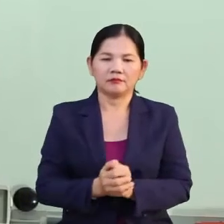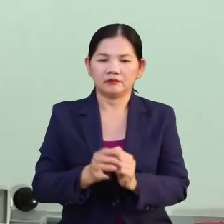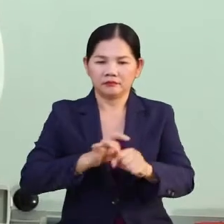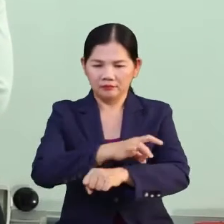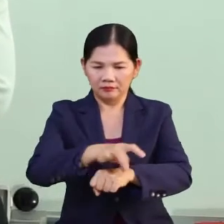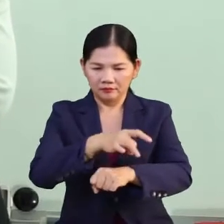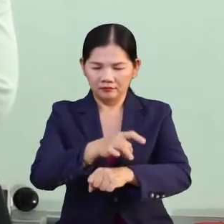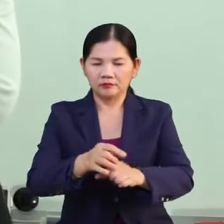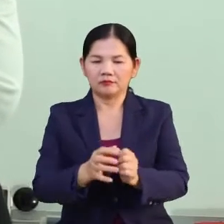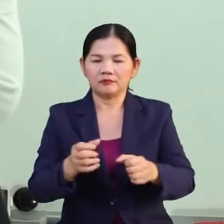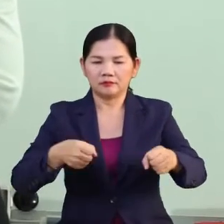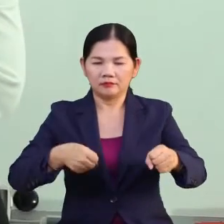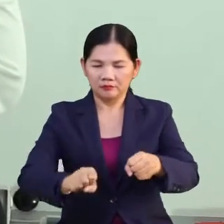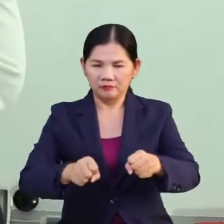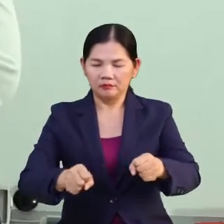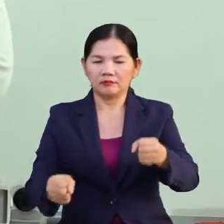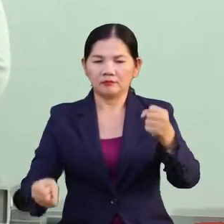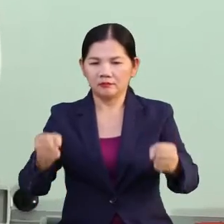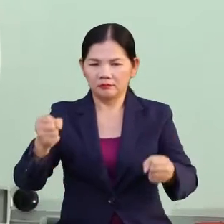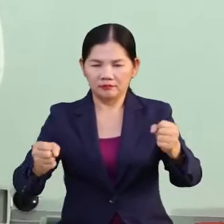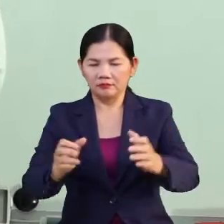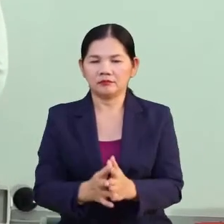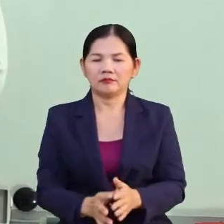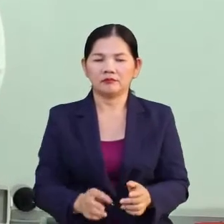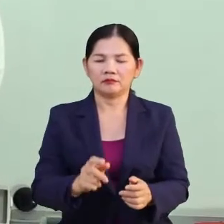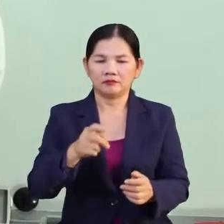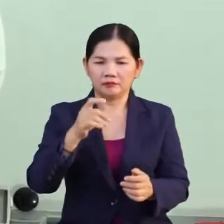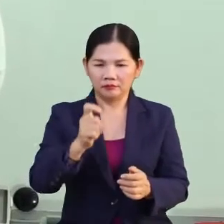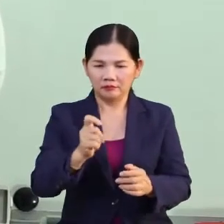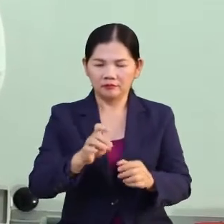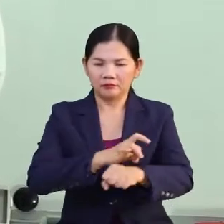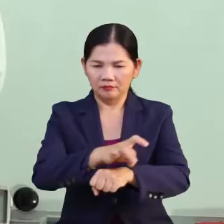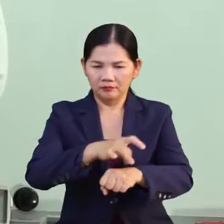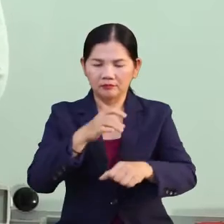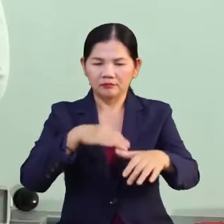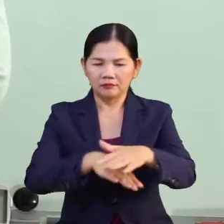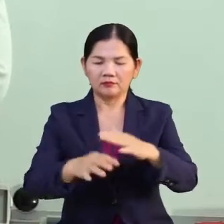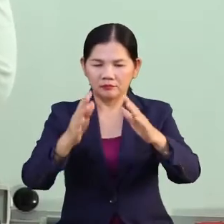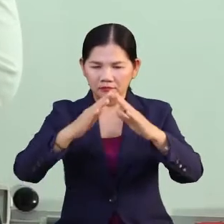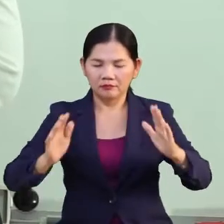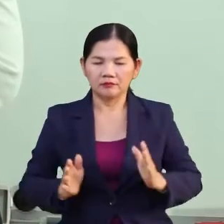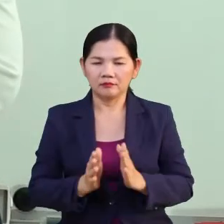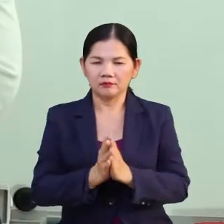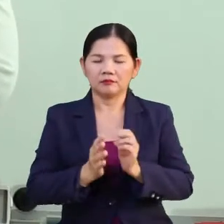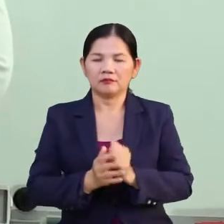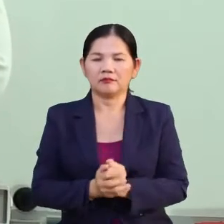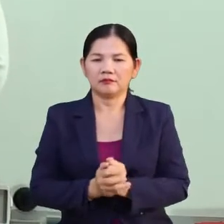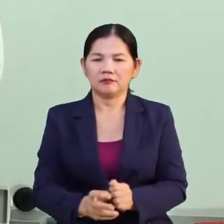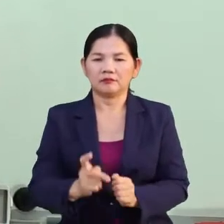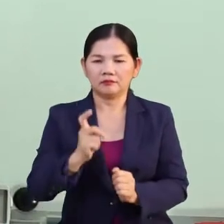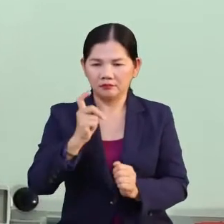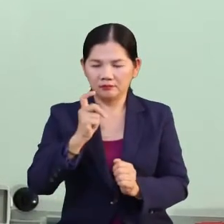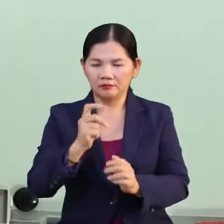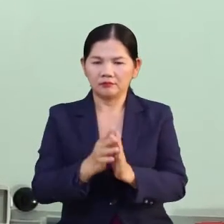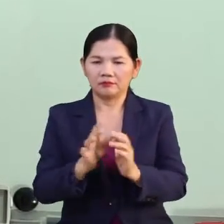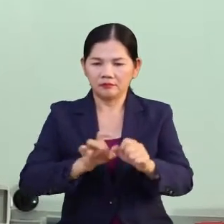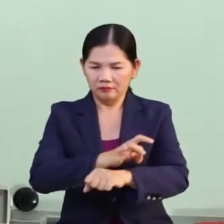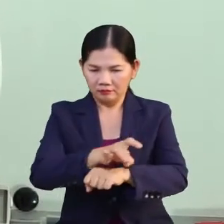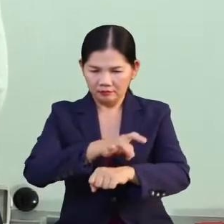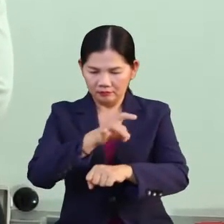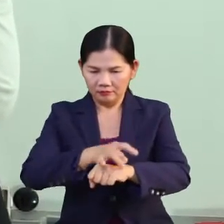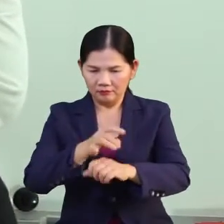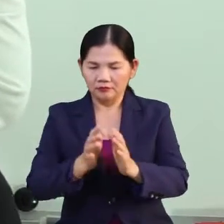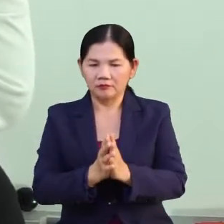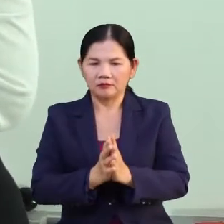លជិះរថយន្តខនៅពេលចូលវត្តកនៅពេល